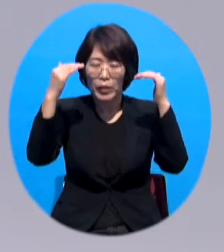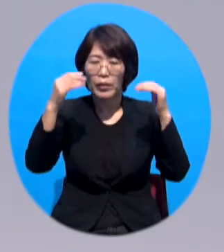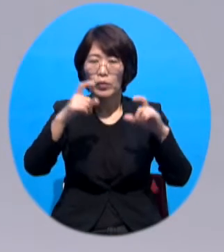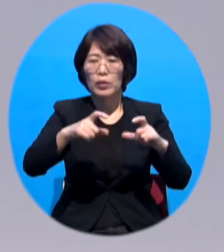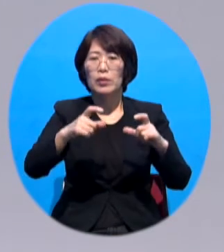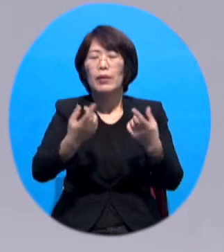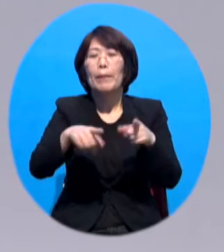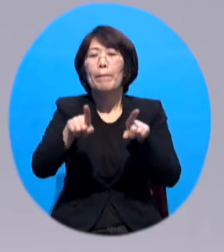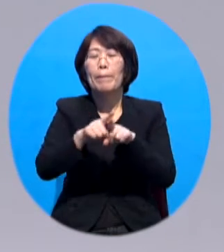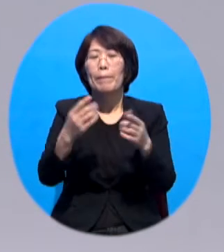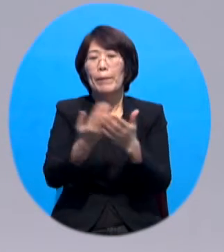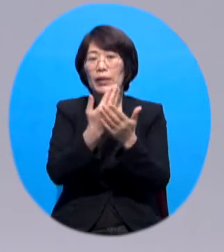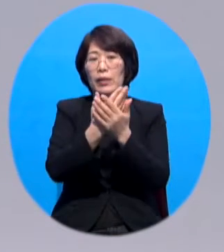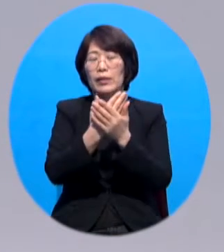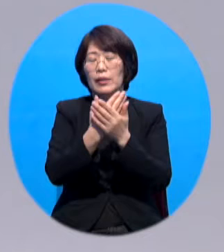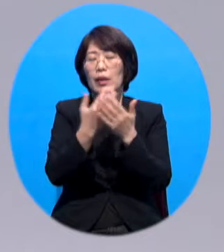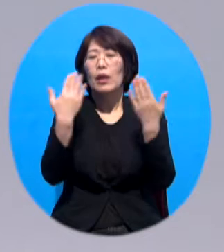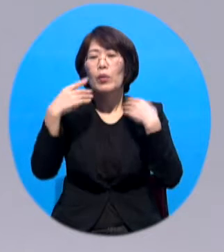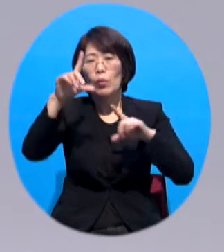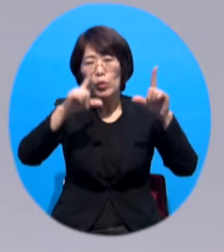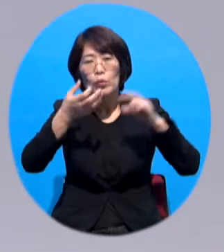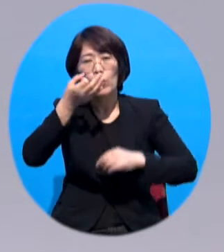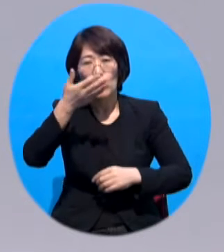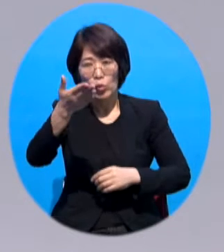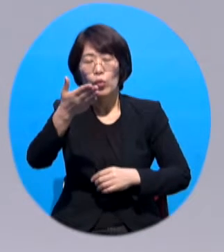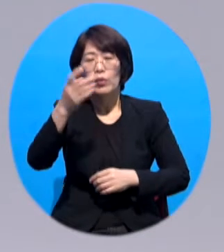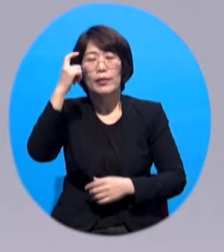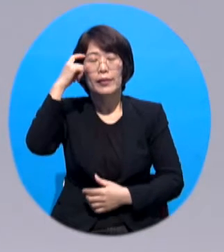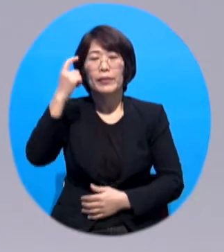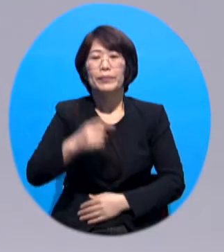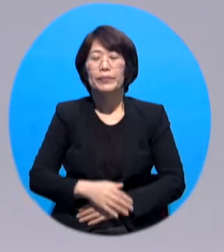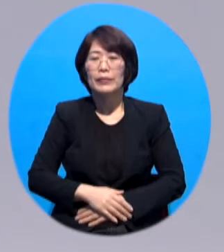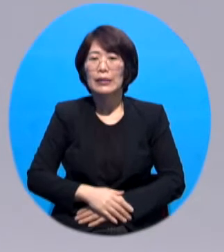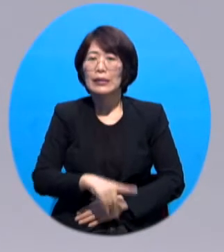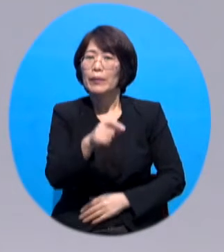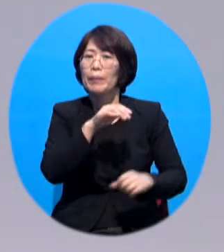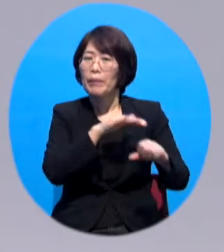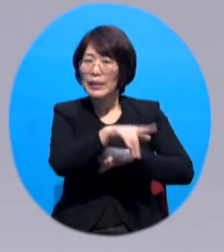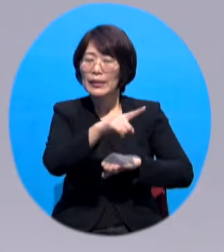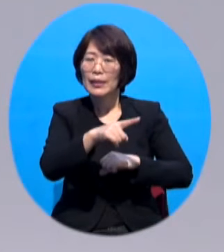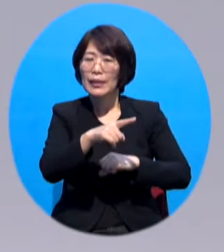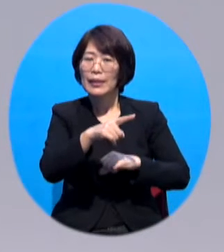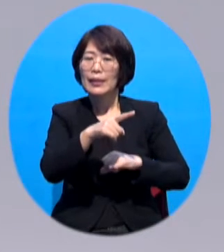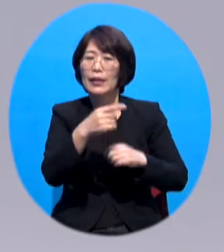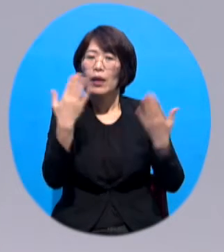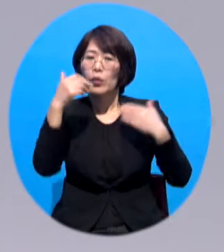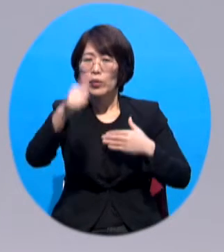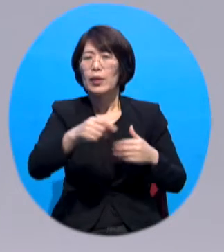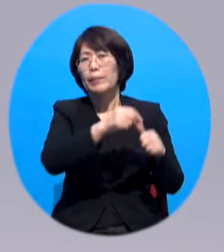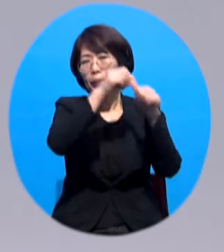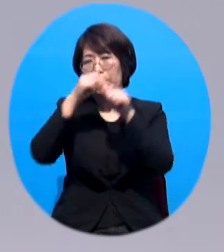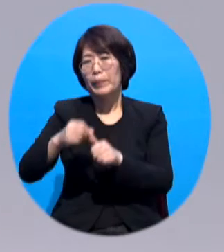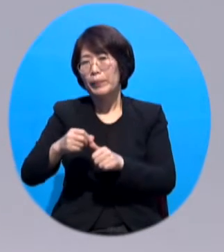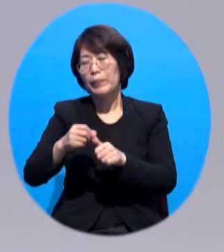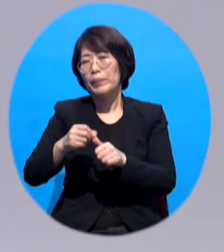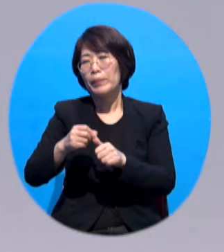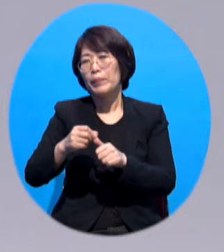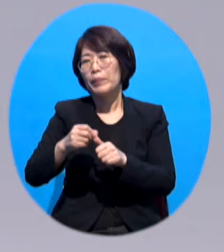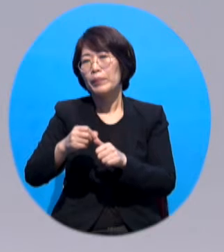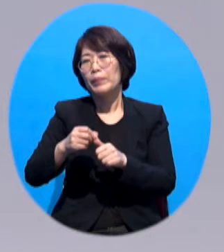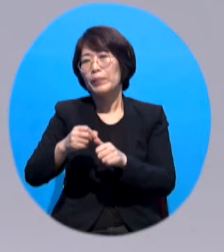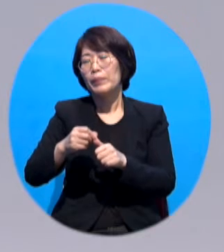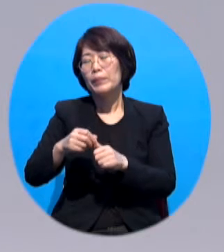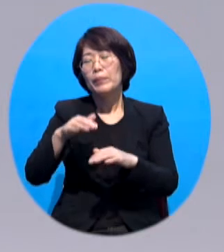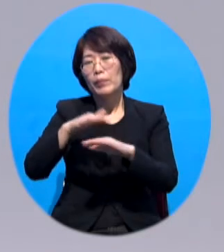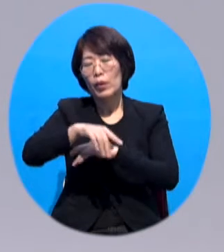지역사회가 함께하는 학교 모습을 보여주고 있다고 생각합니다 그런 측면에서 내부 유공 어제는 대단히 의미 있고 현재 내구요